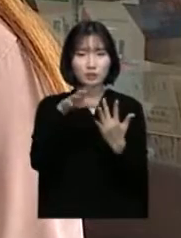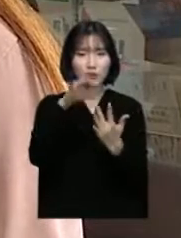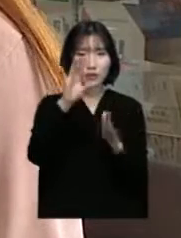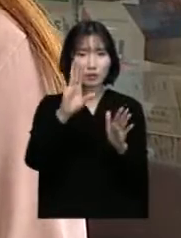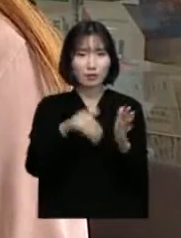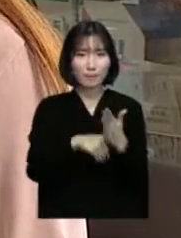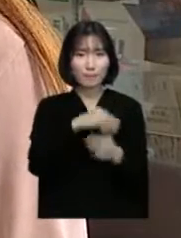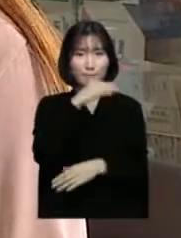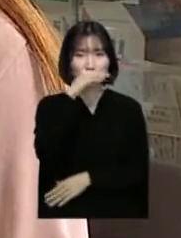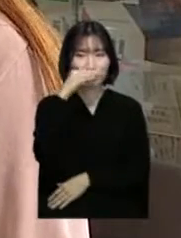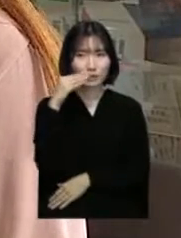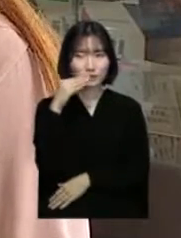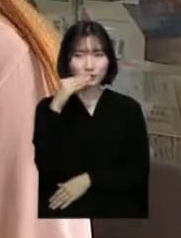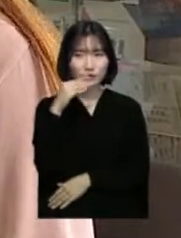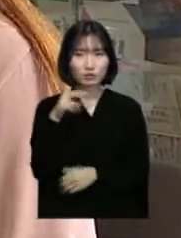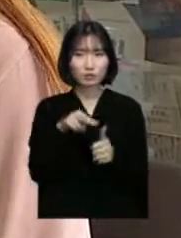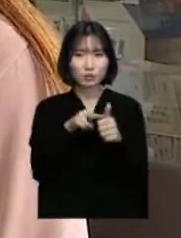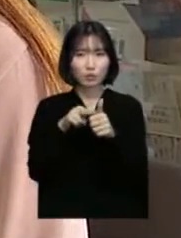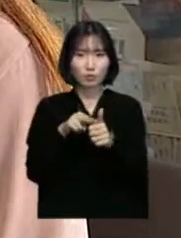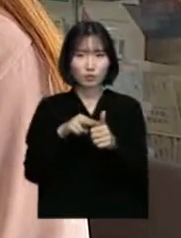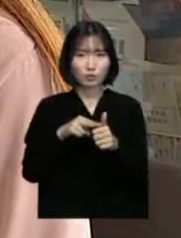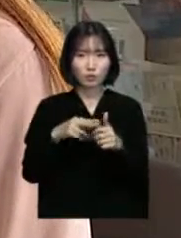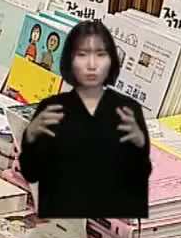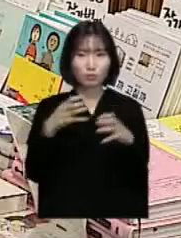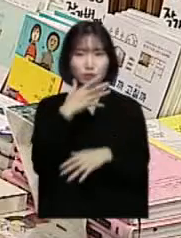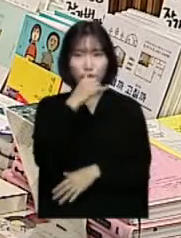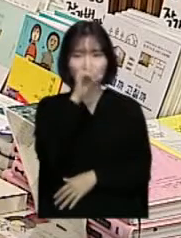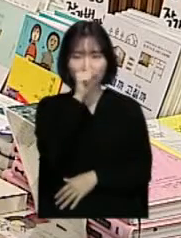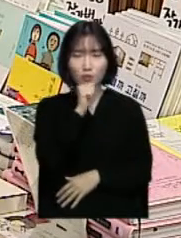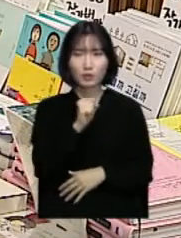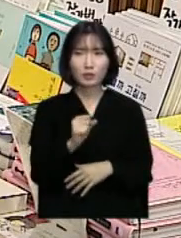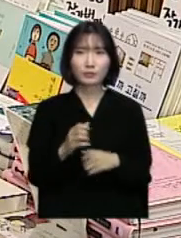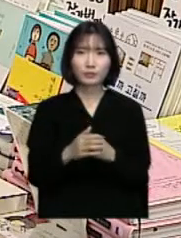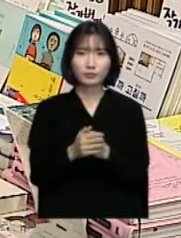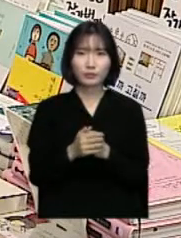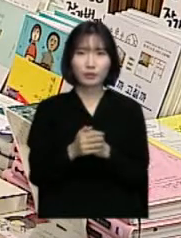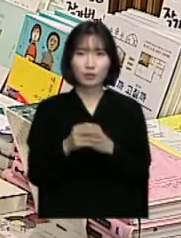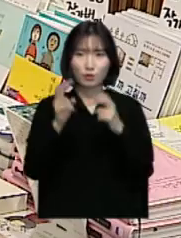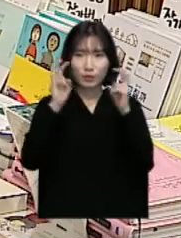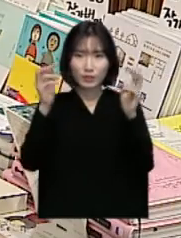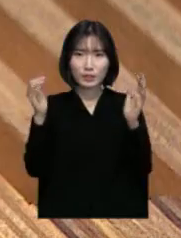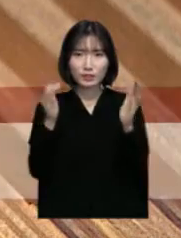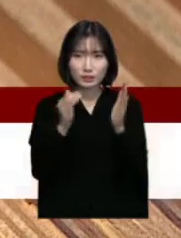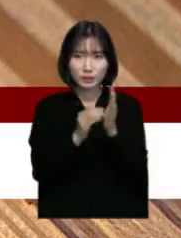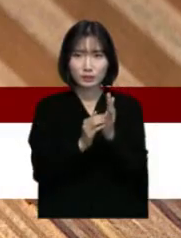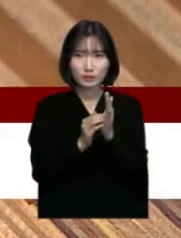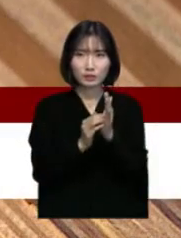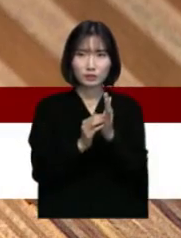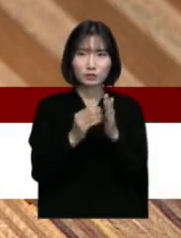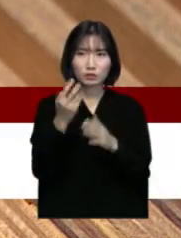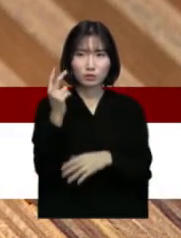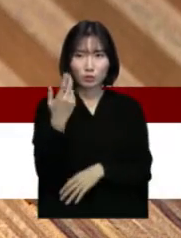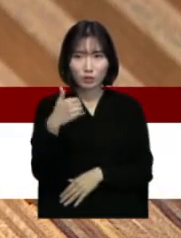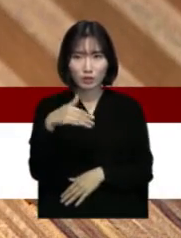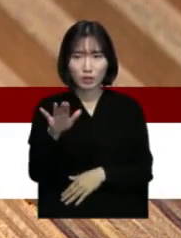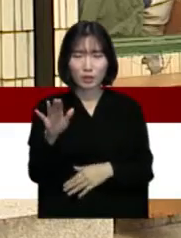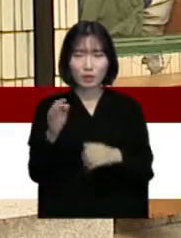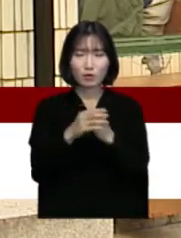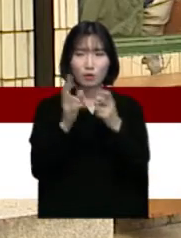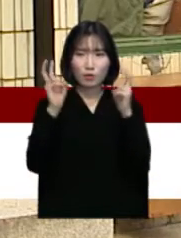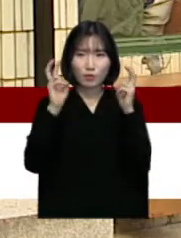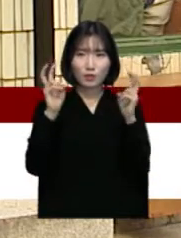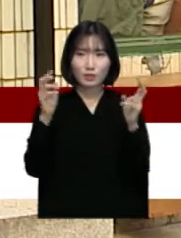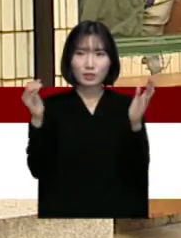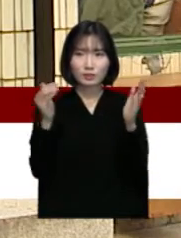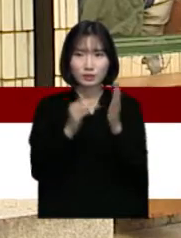좀 제대로 된 그 정보들 실제 팔 수 있어서 좋은것 퇴근하는 직장인들을 위한 퇴근길 책 한 잔과 책 바